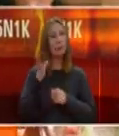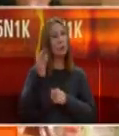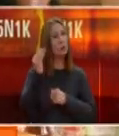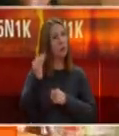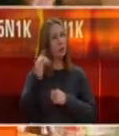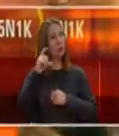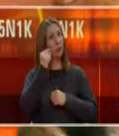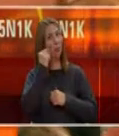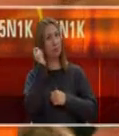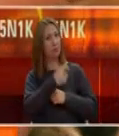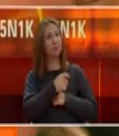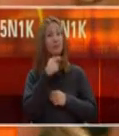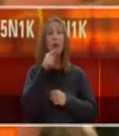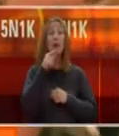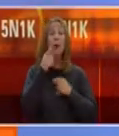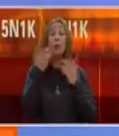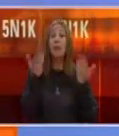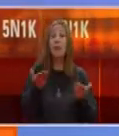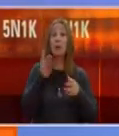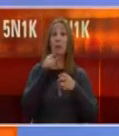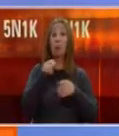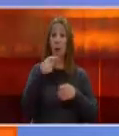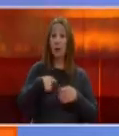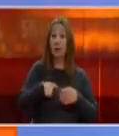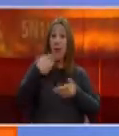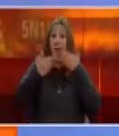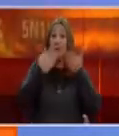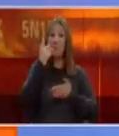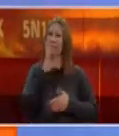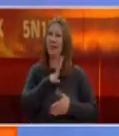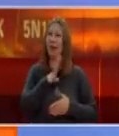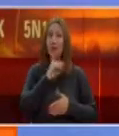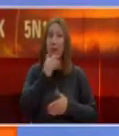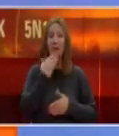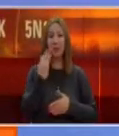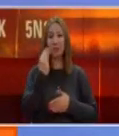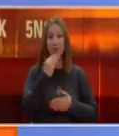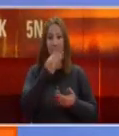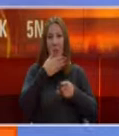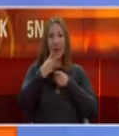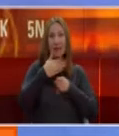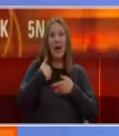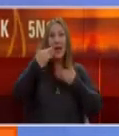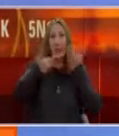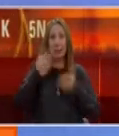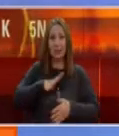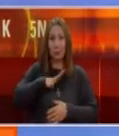Kesinlikle. Yani burada özellikle vurgulamak istediğim bir konu, bir gencimizin paylaşımını burada aktarmak